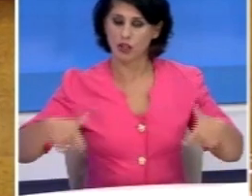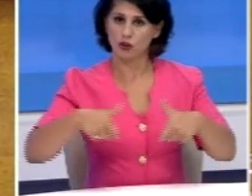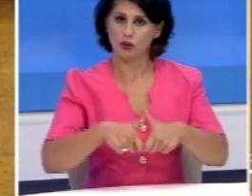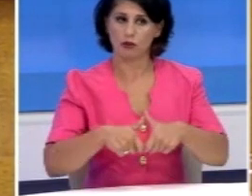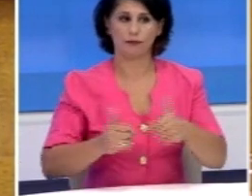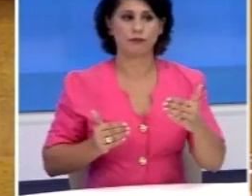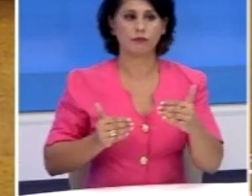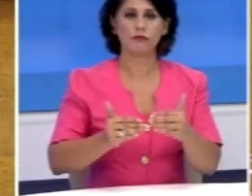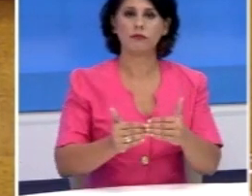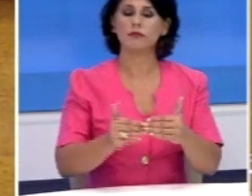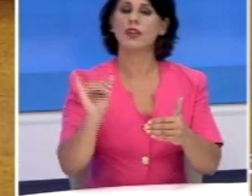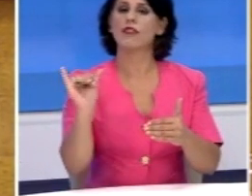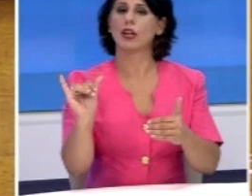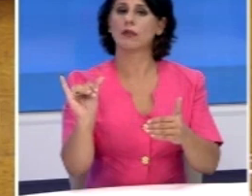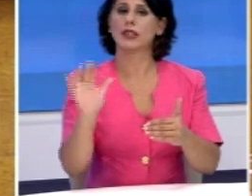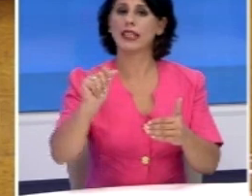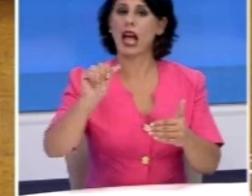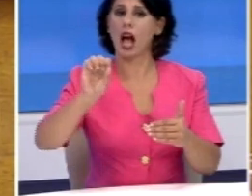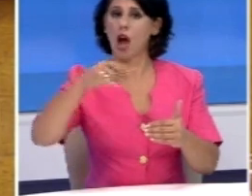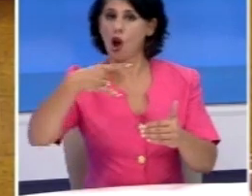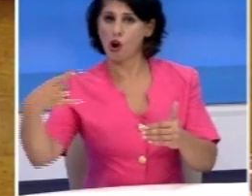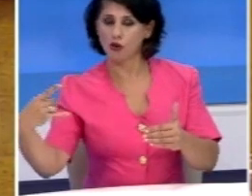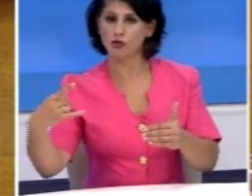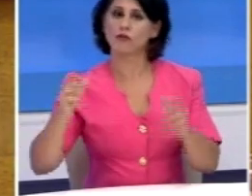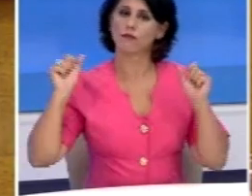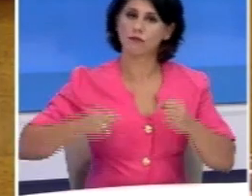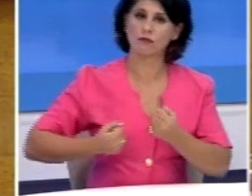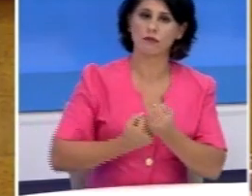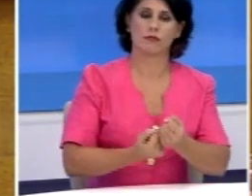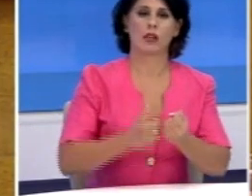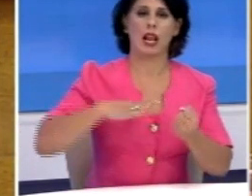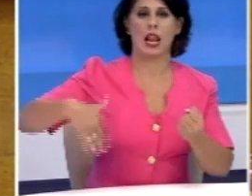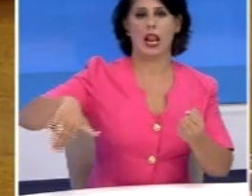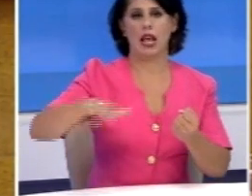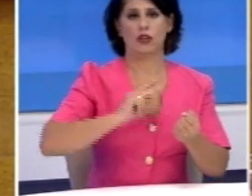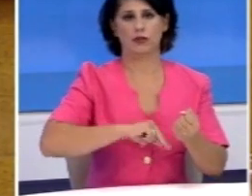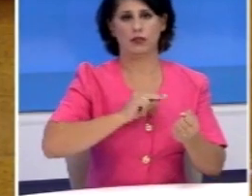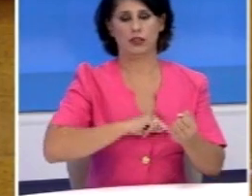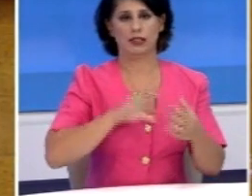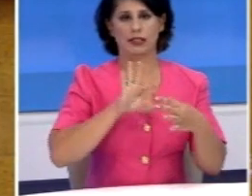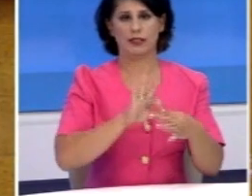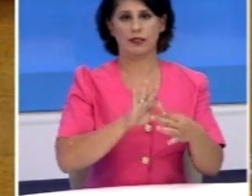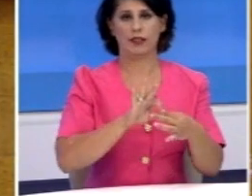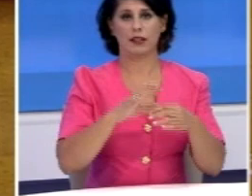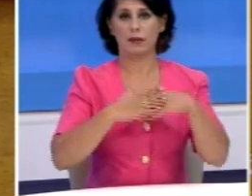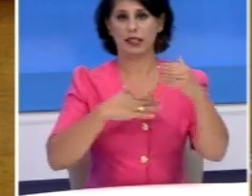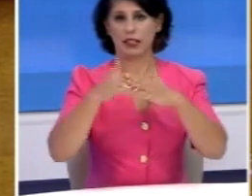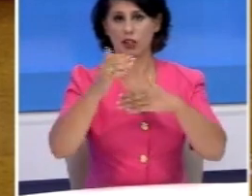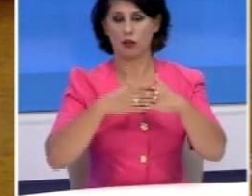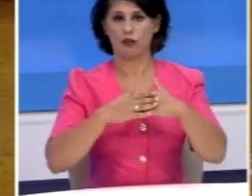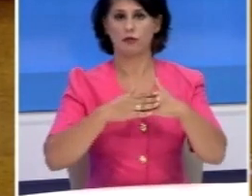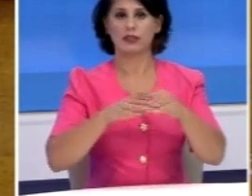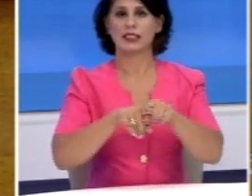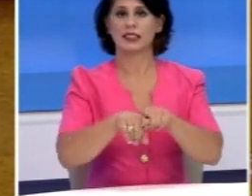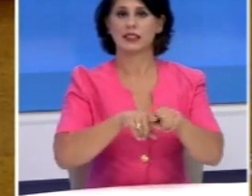την οριοθέτηση υφαλοκρηπίδας και ΑΟΣ υπέρ των λαϊκών συμφερόντων, συνδέεται με την οικοδόμηση